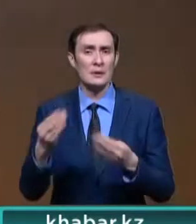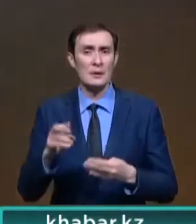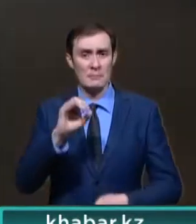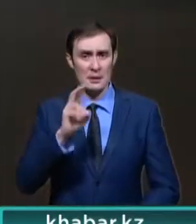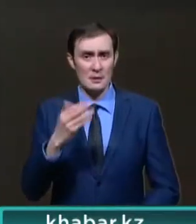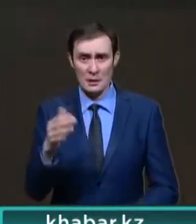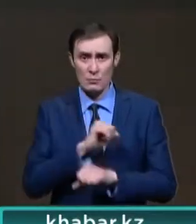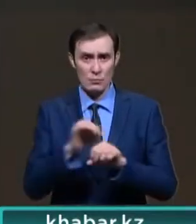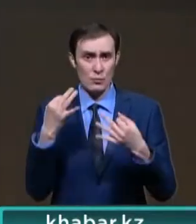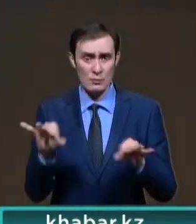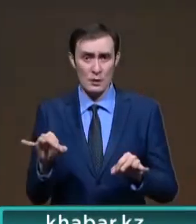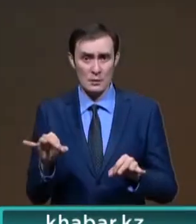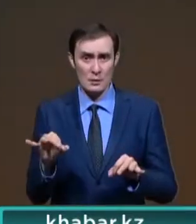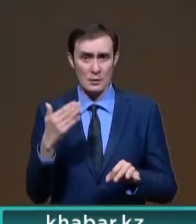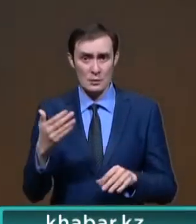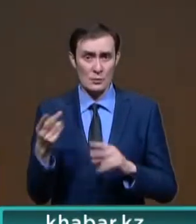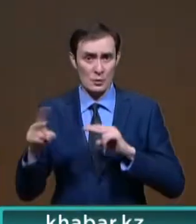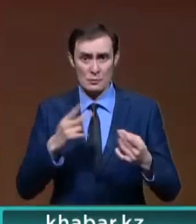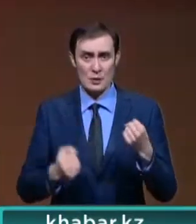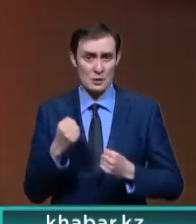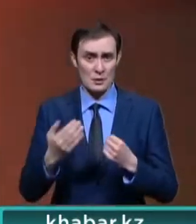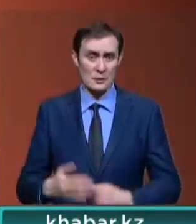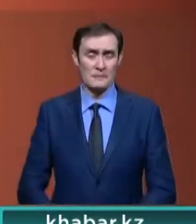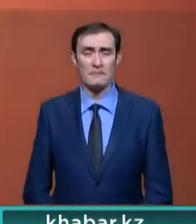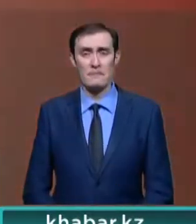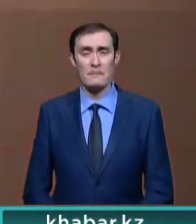табулатур хищные желтую но мышью